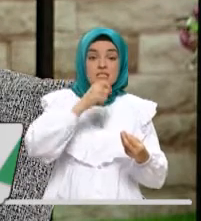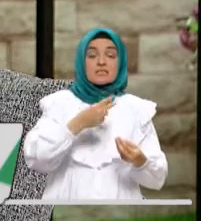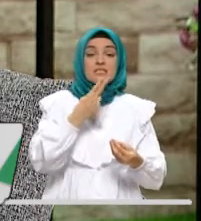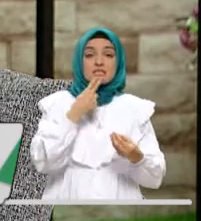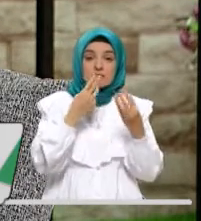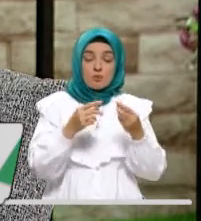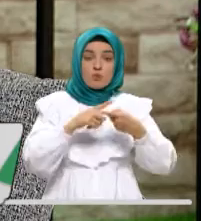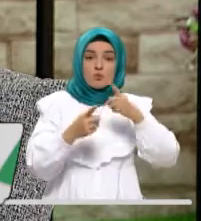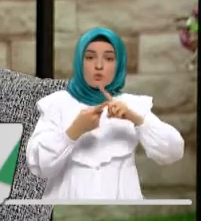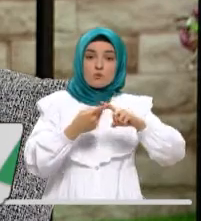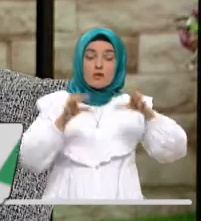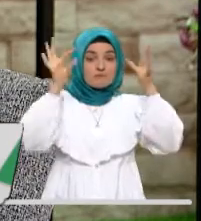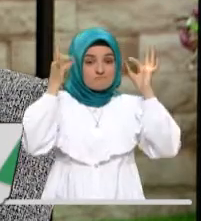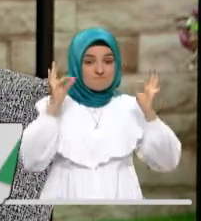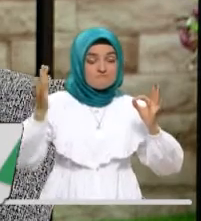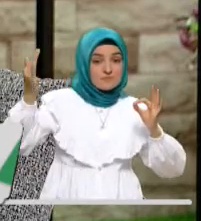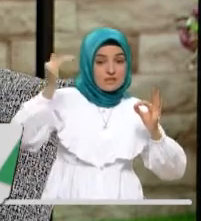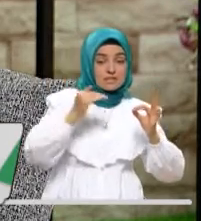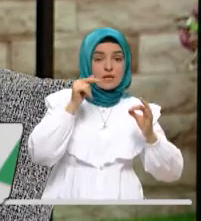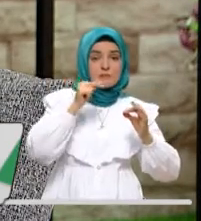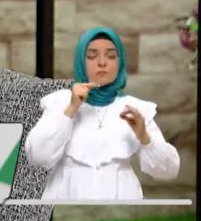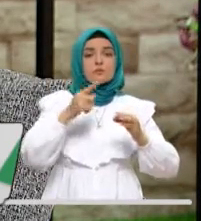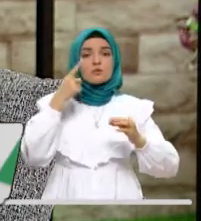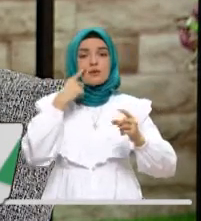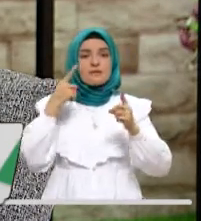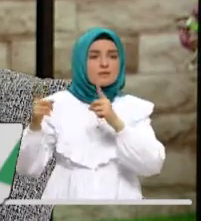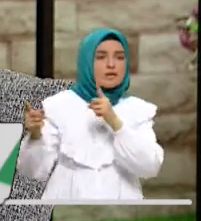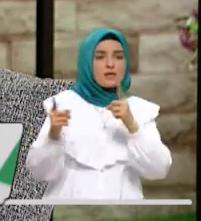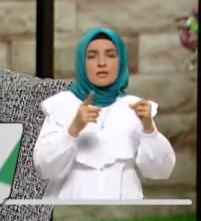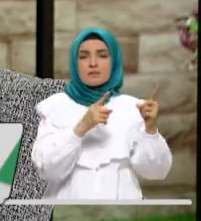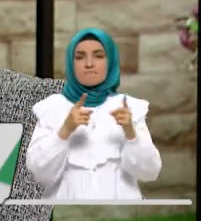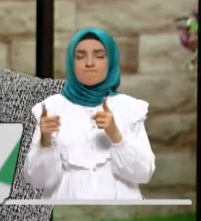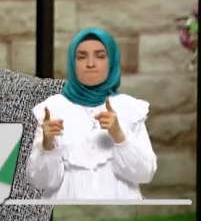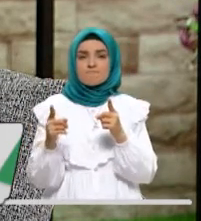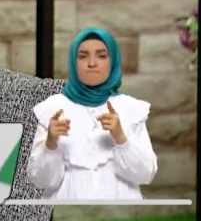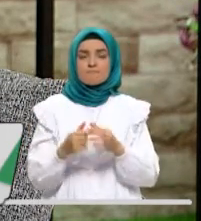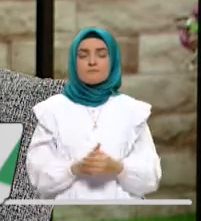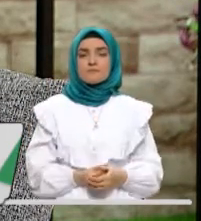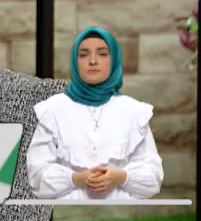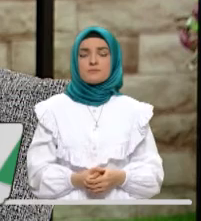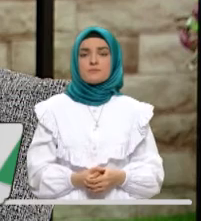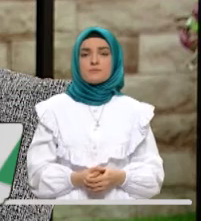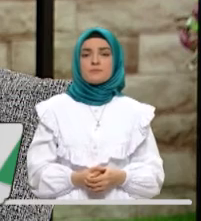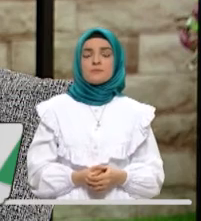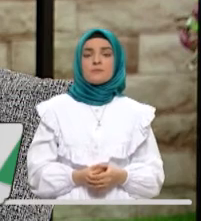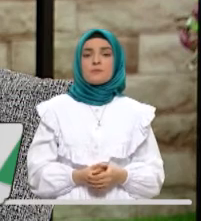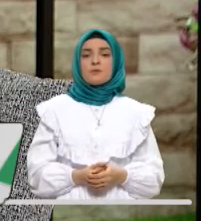geldi. Bu aslında bir şeydi. Yani devletler arasındaki bir ne derler ona?